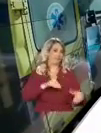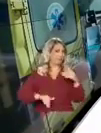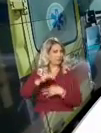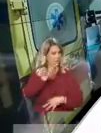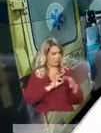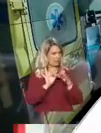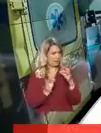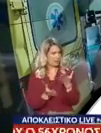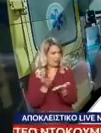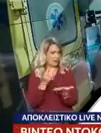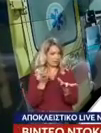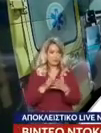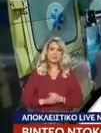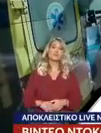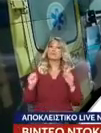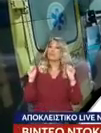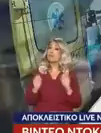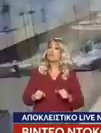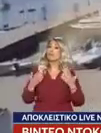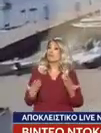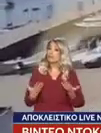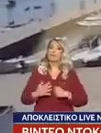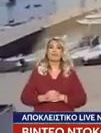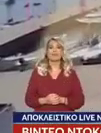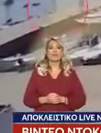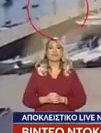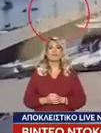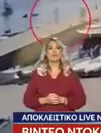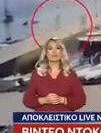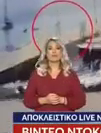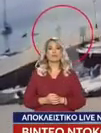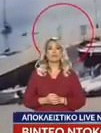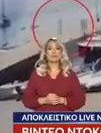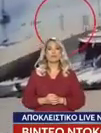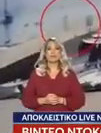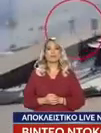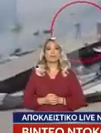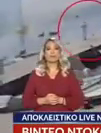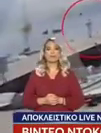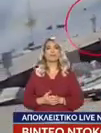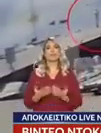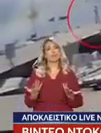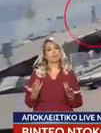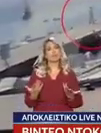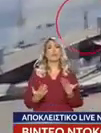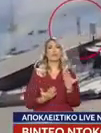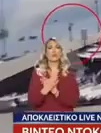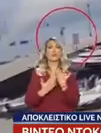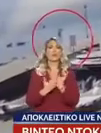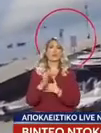μας. Ακριβώς όπως είπες, υπήρχε μια σιωπηλή συμφωνία να πίνει κάθε πρωί το καφέ του